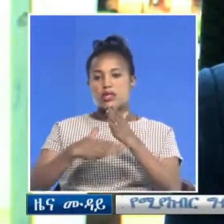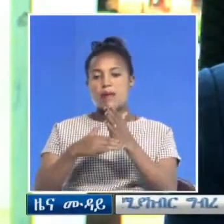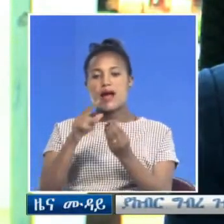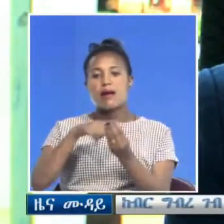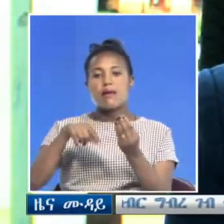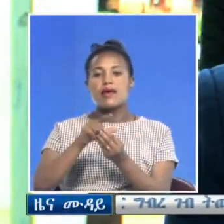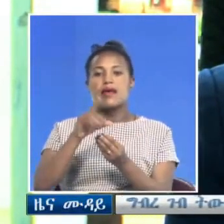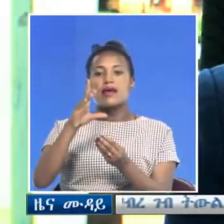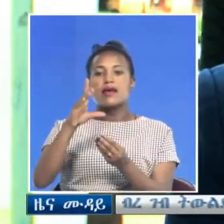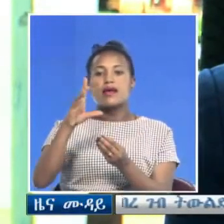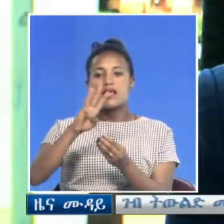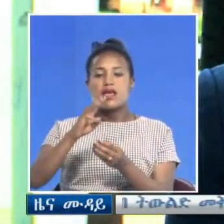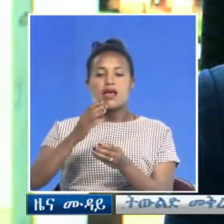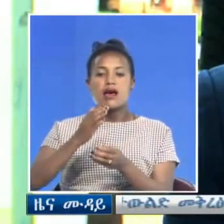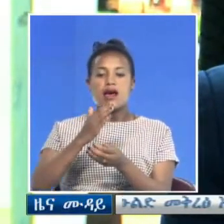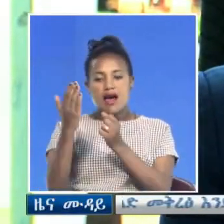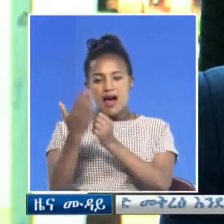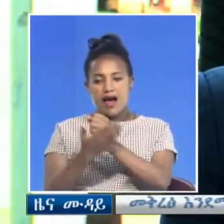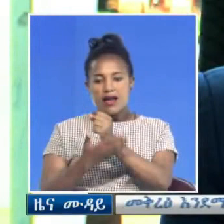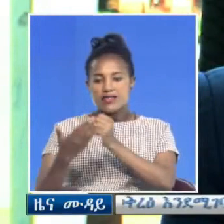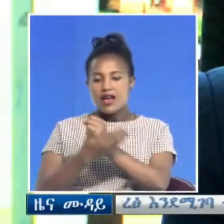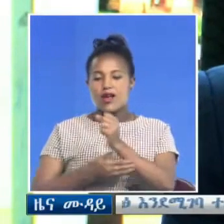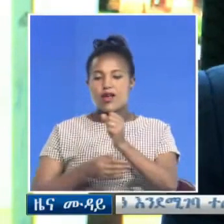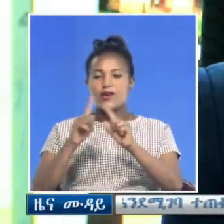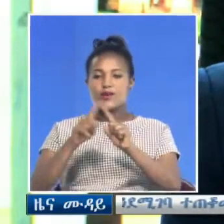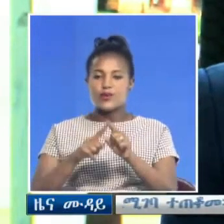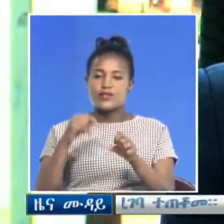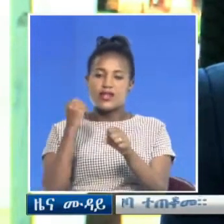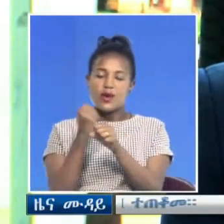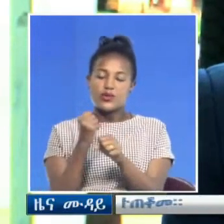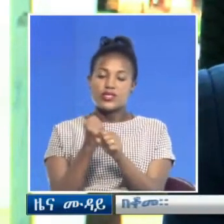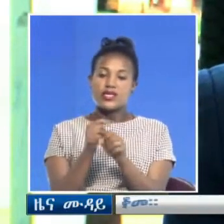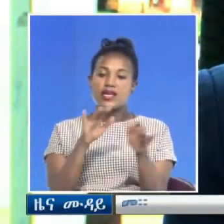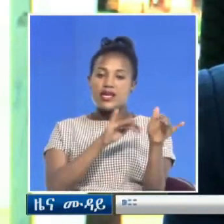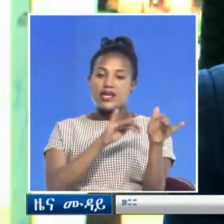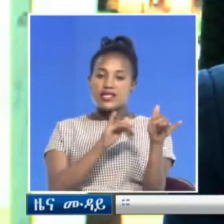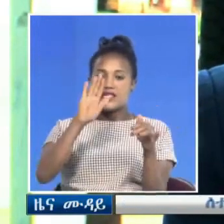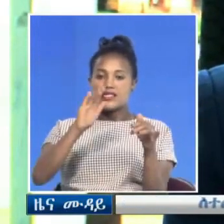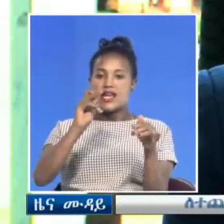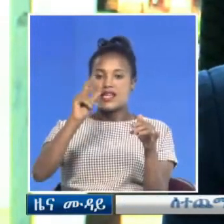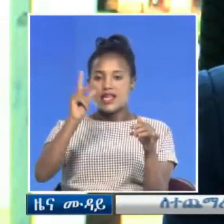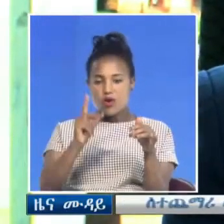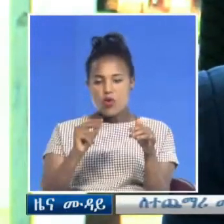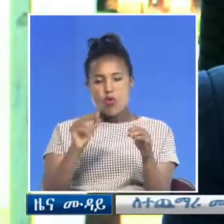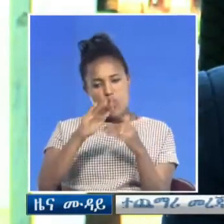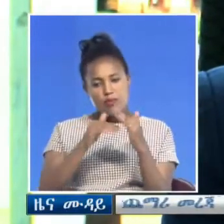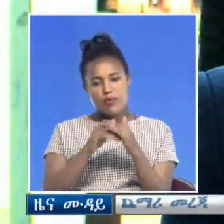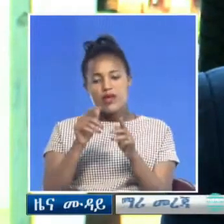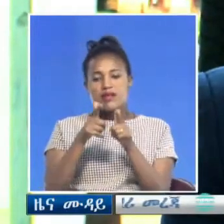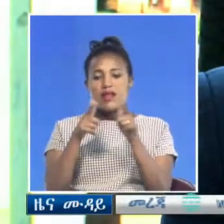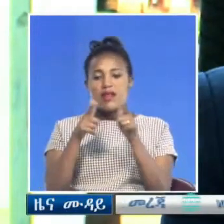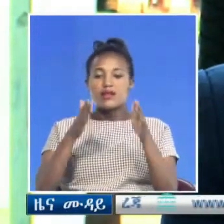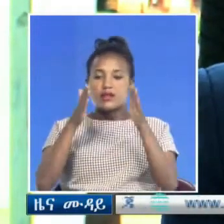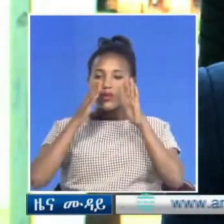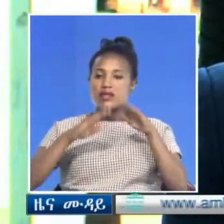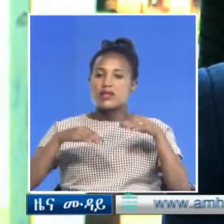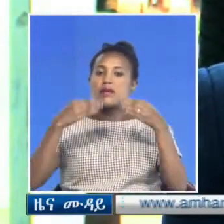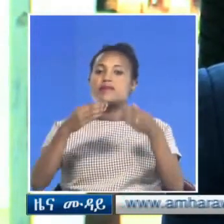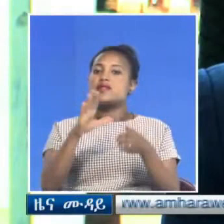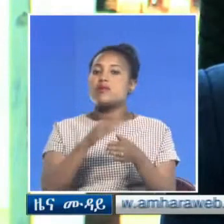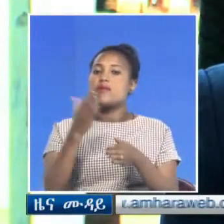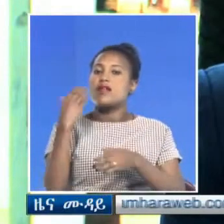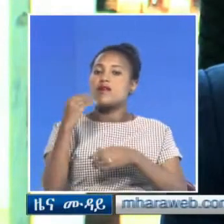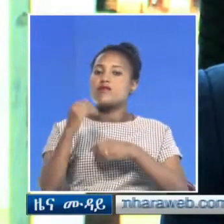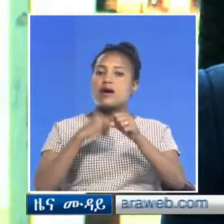የከሴ አጨዳና እንግጫ ነቀላ ስራዎችም እንደ ሻደይ አሸንድዬ ሁሉ ትልቅ ትኩረት የሚሰጠውና